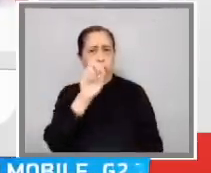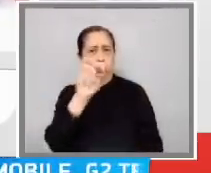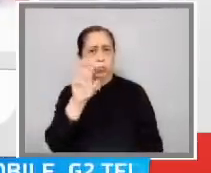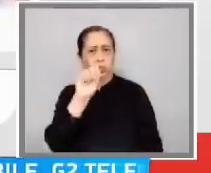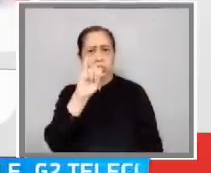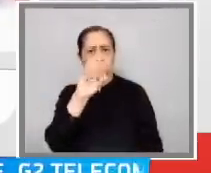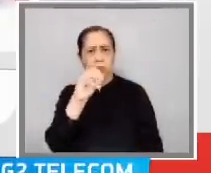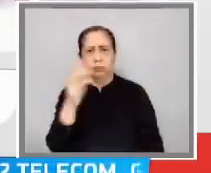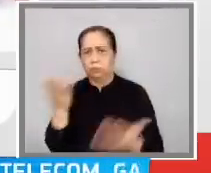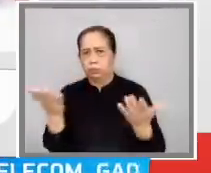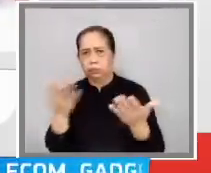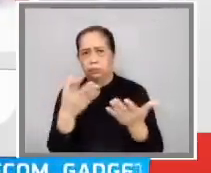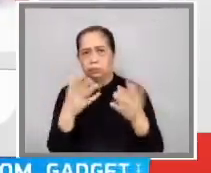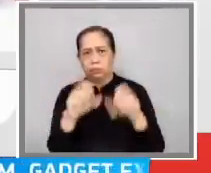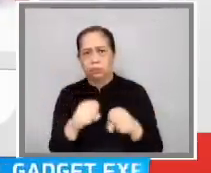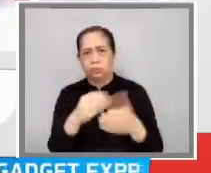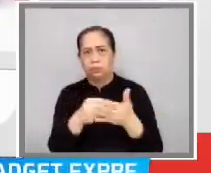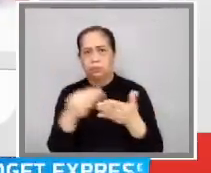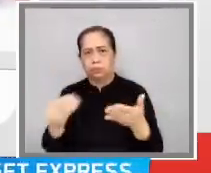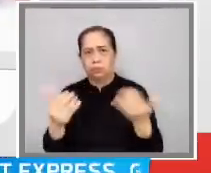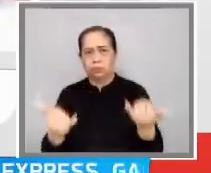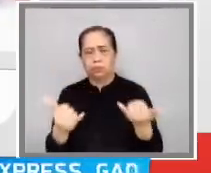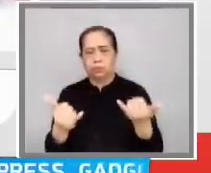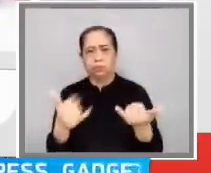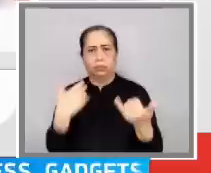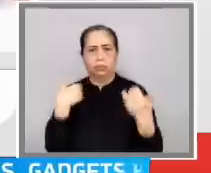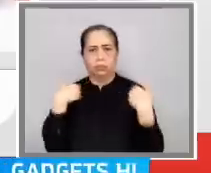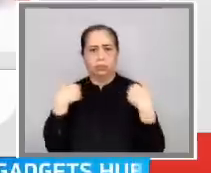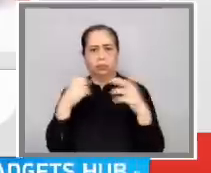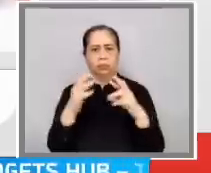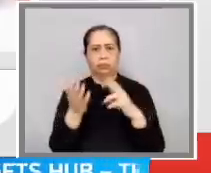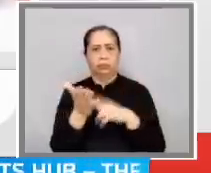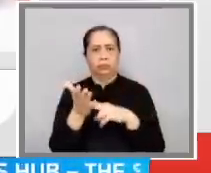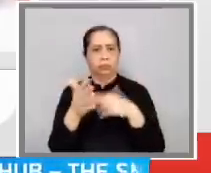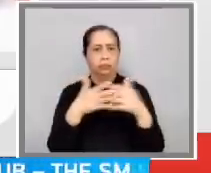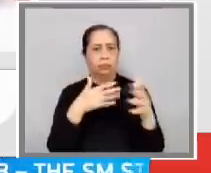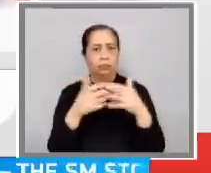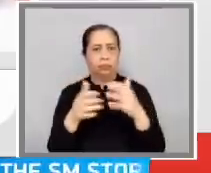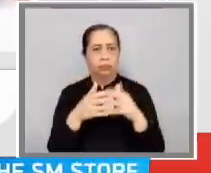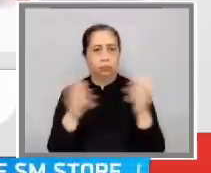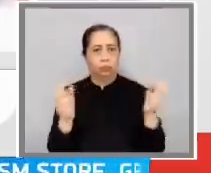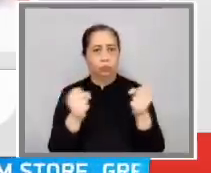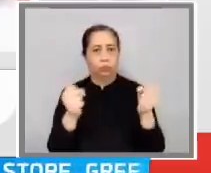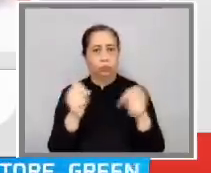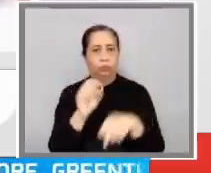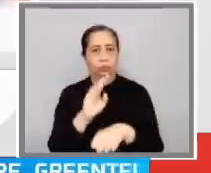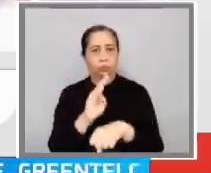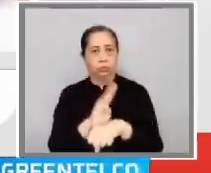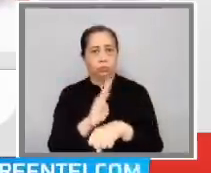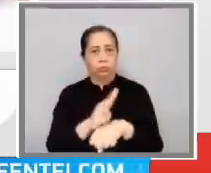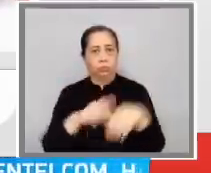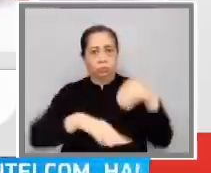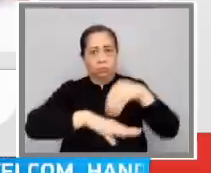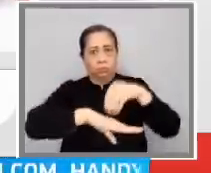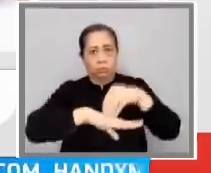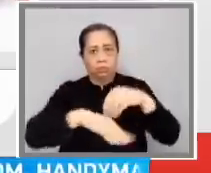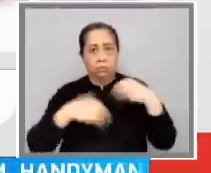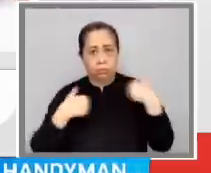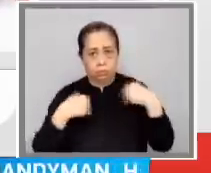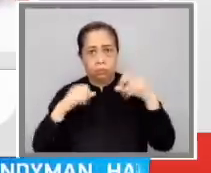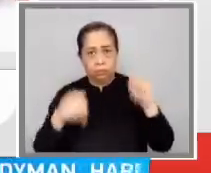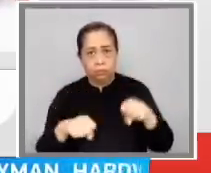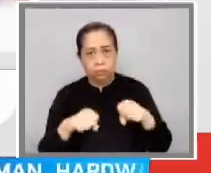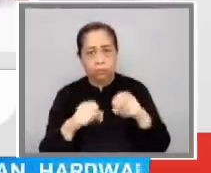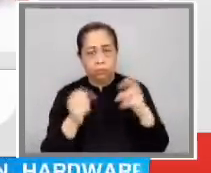pwedeng bumili na lang ngayon at meron ng ganitong registration? Kahit ba yung mga lilit na tindahan ay meron ng sapat na kakayahan sila na